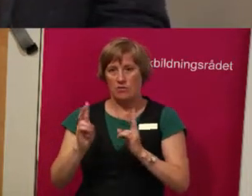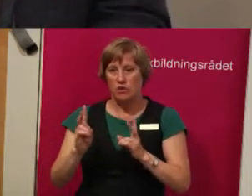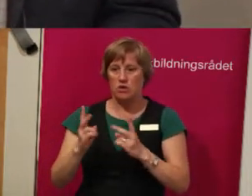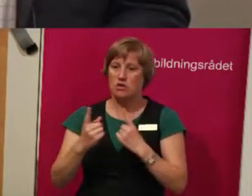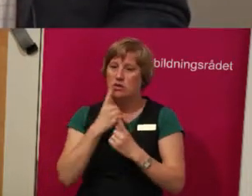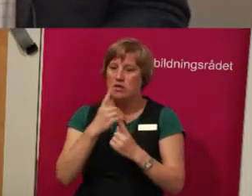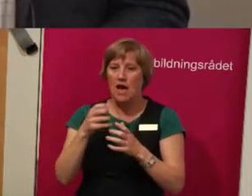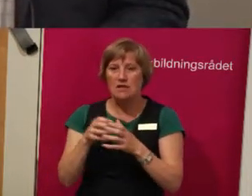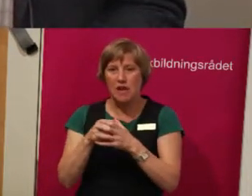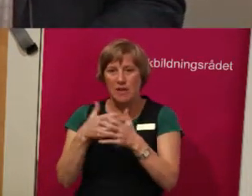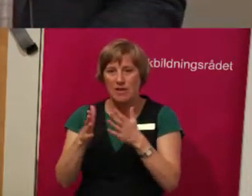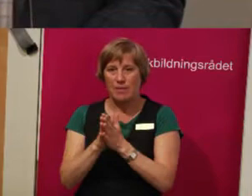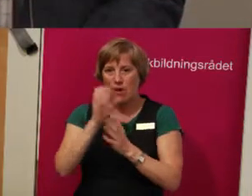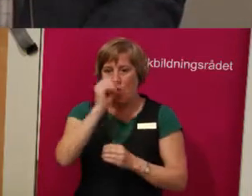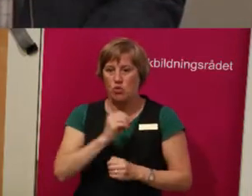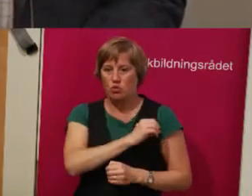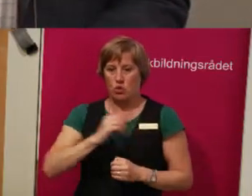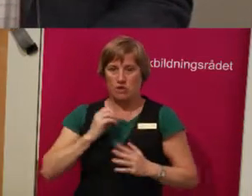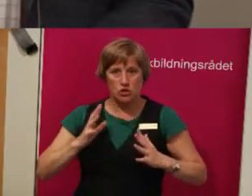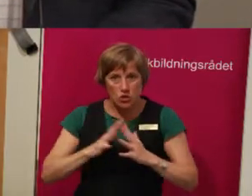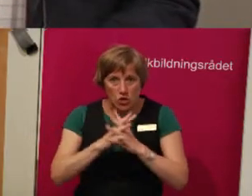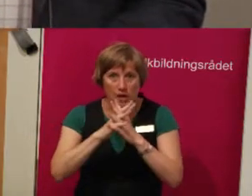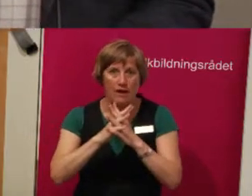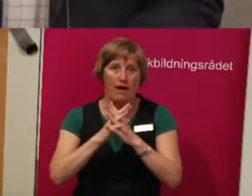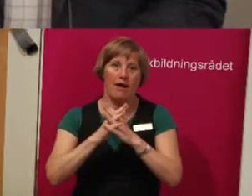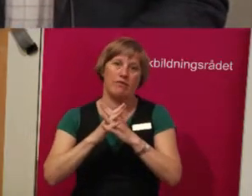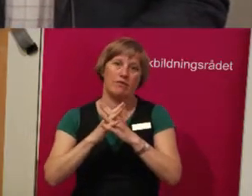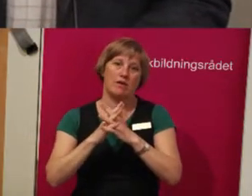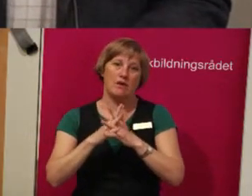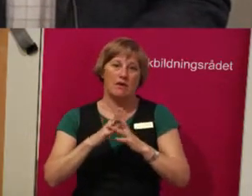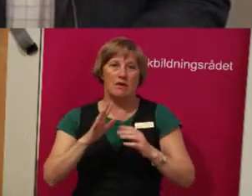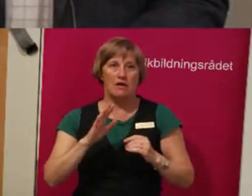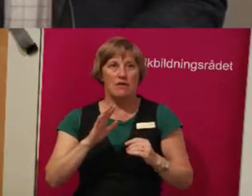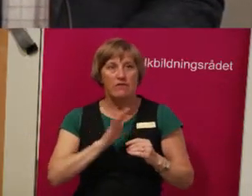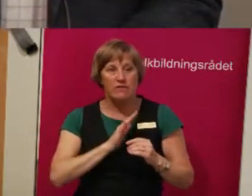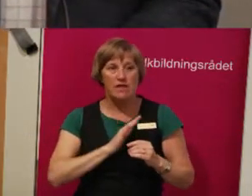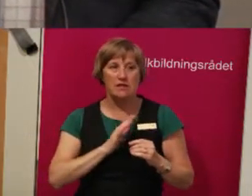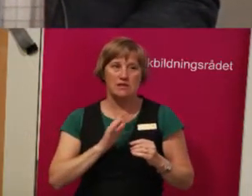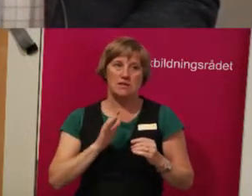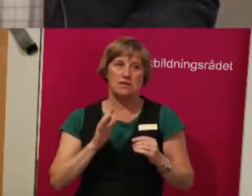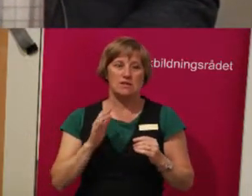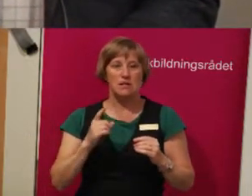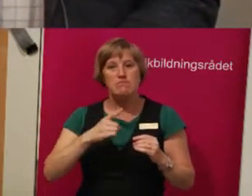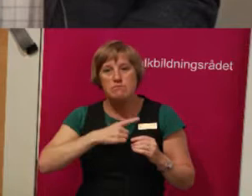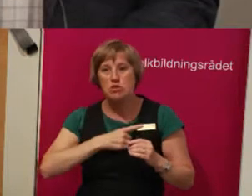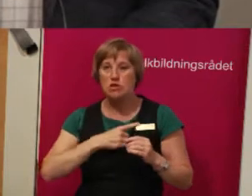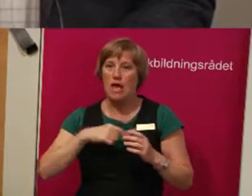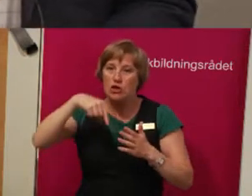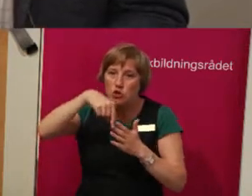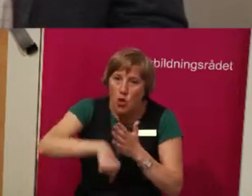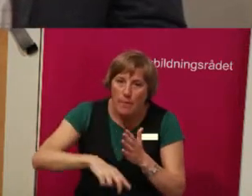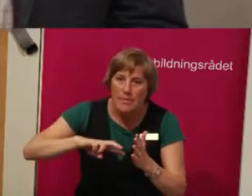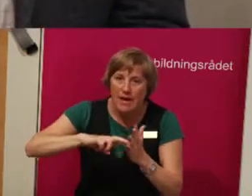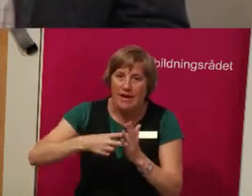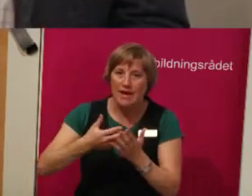inne på med ortodoxa kyrkor. Så vi har alltså ett väldigt djup i det här arrangemanget. Det är inte någon som